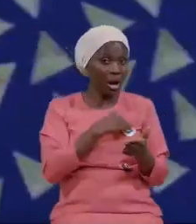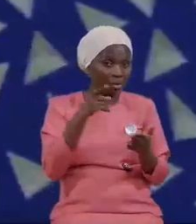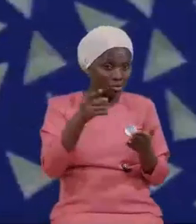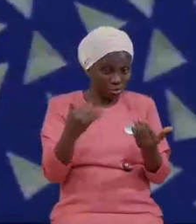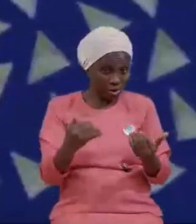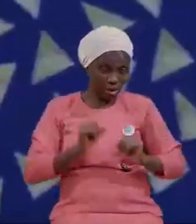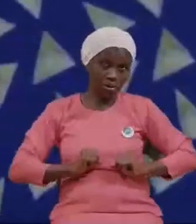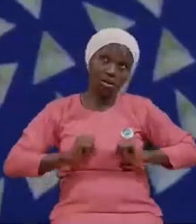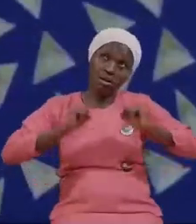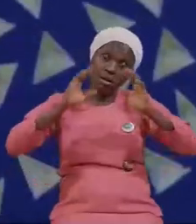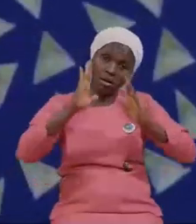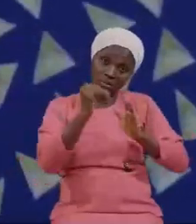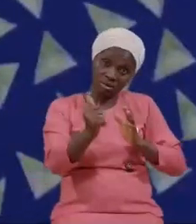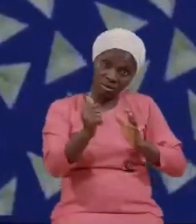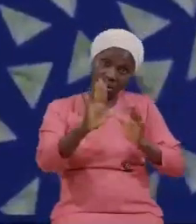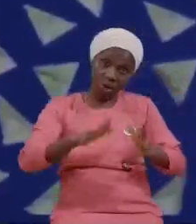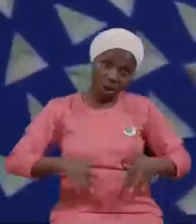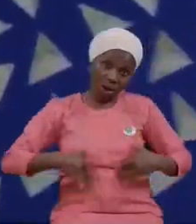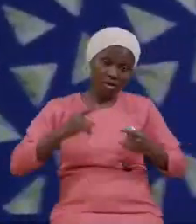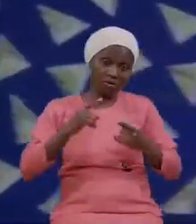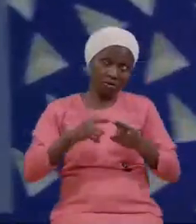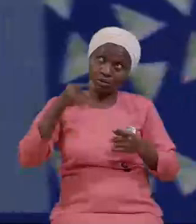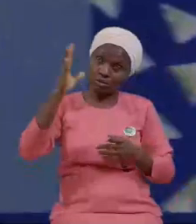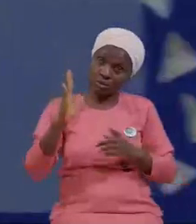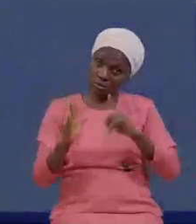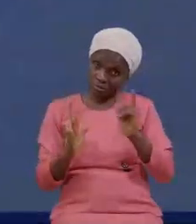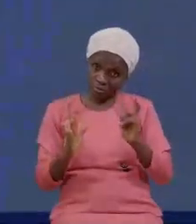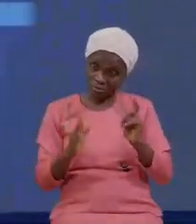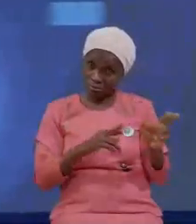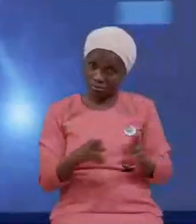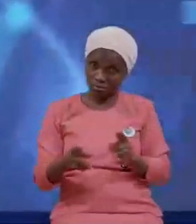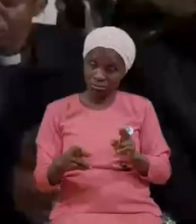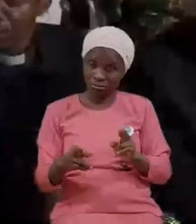Et à soumettre toute ta vie au Seigneur. Prêt?